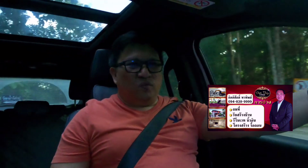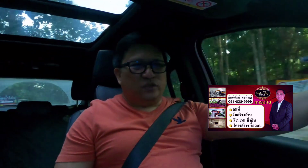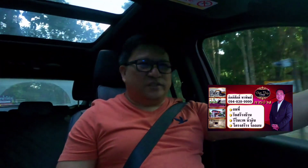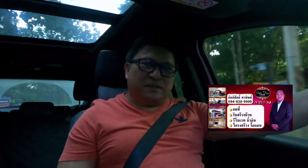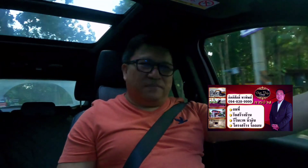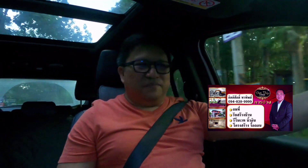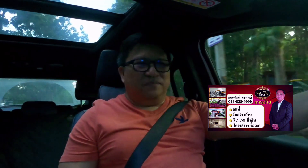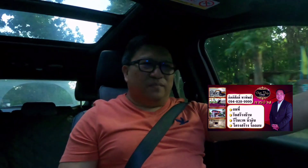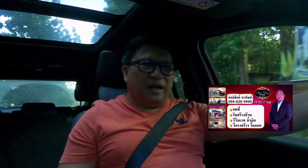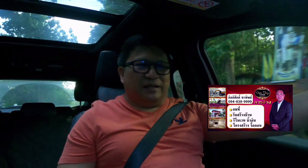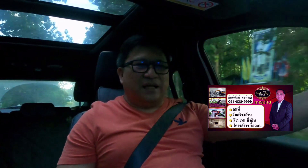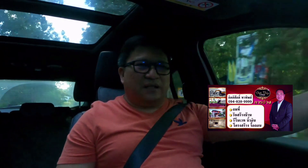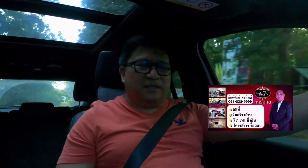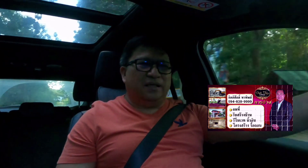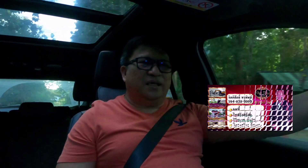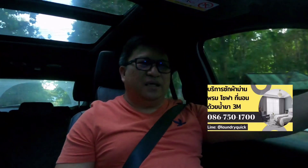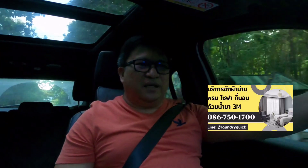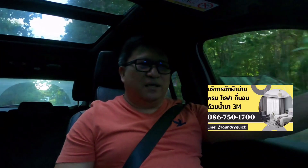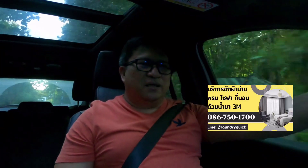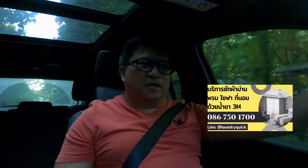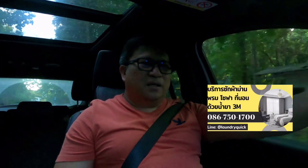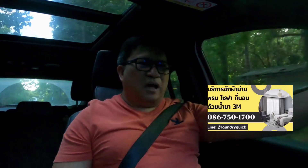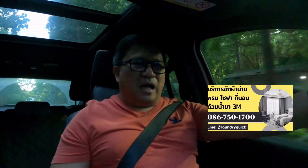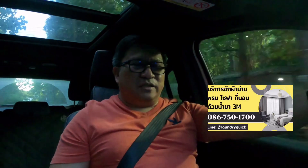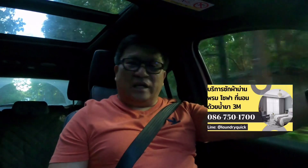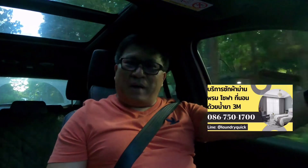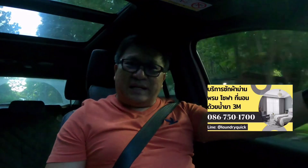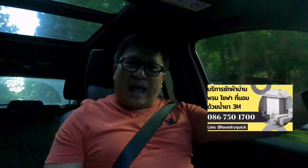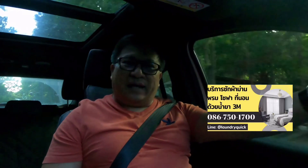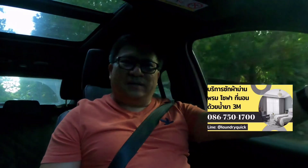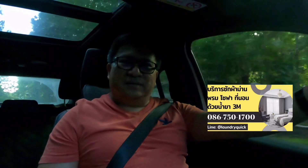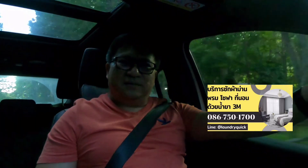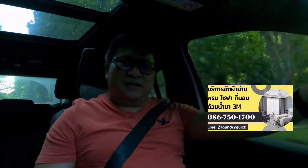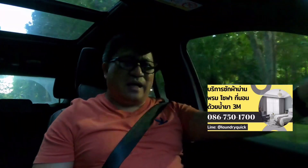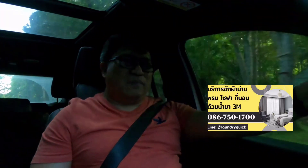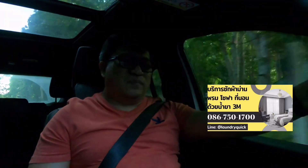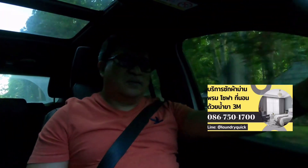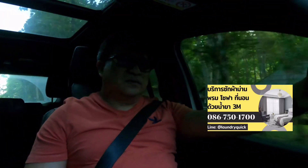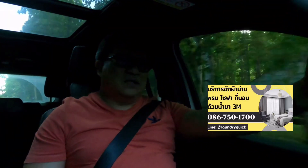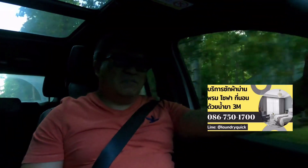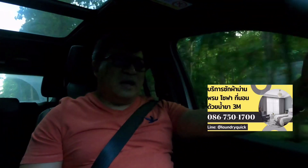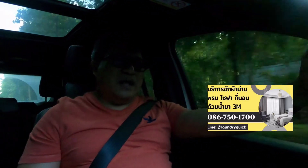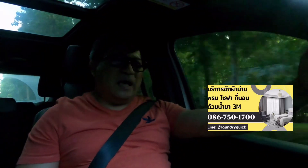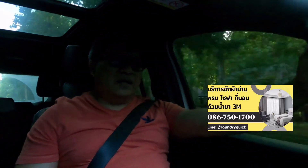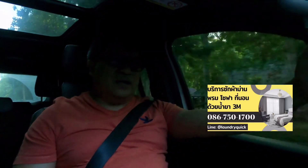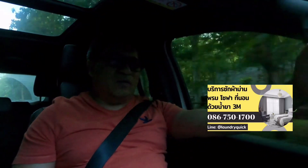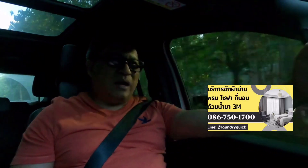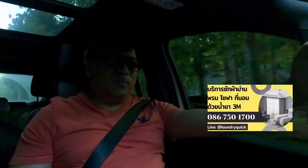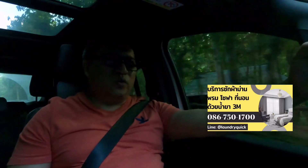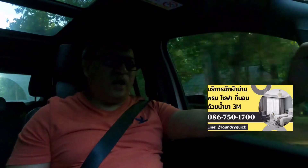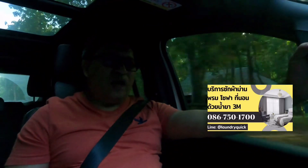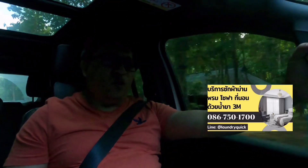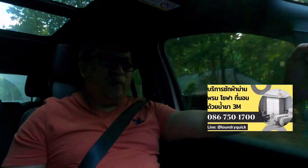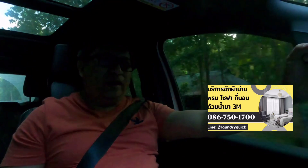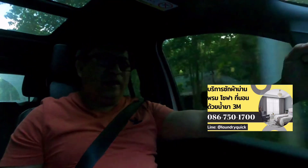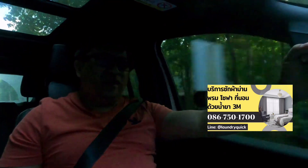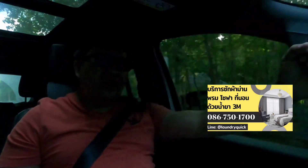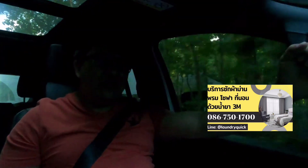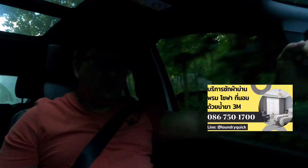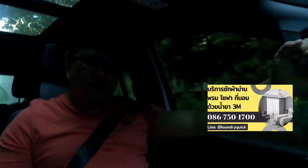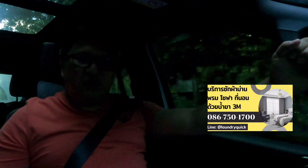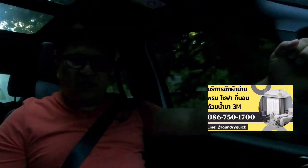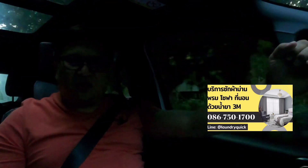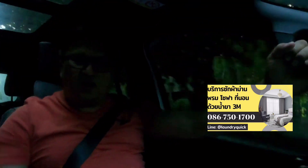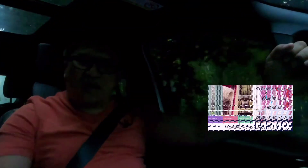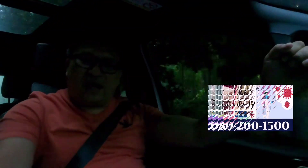Johnหลังจากที่เจอหมายแง , เจอหมายแงเกี่ยวกับคต้หารบนี้